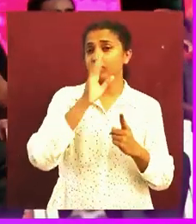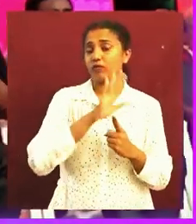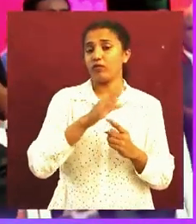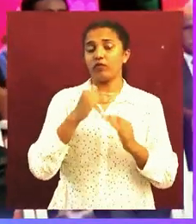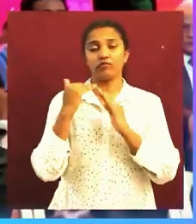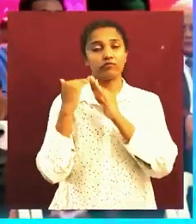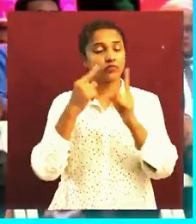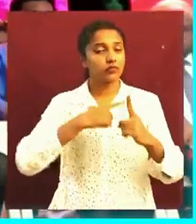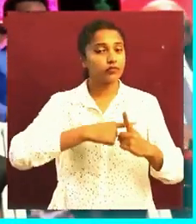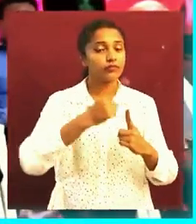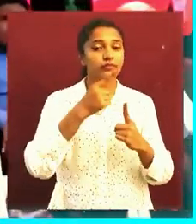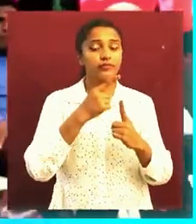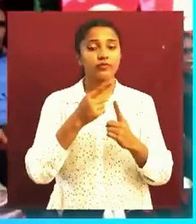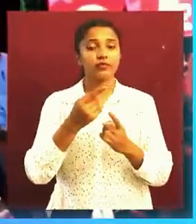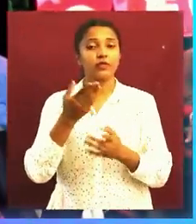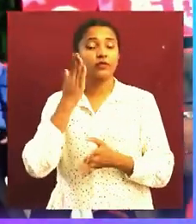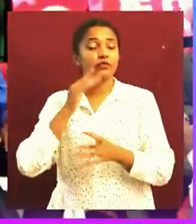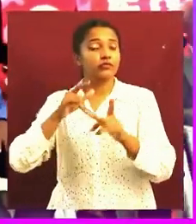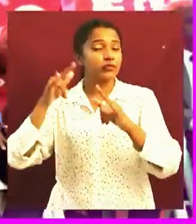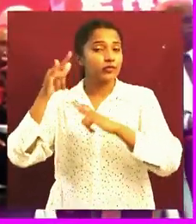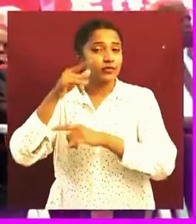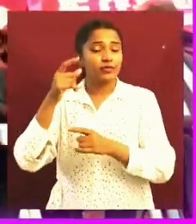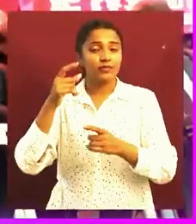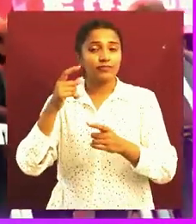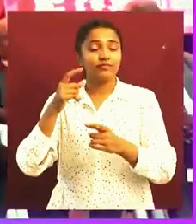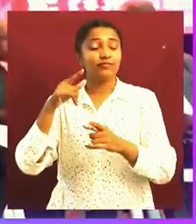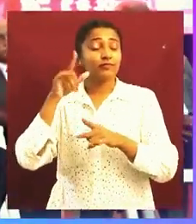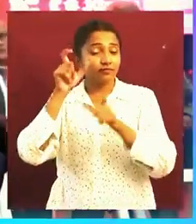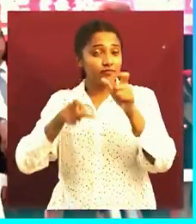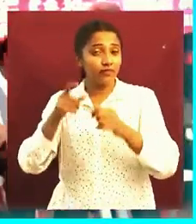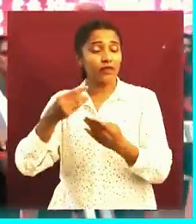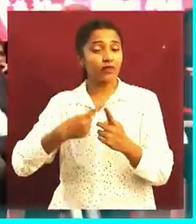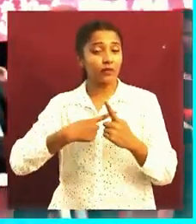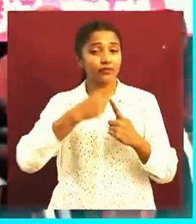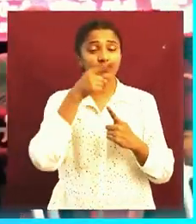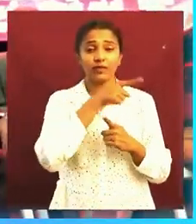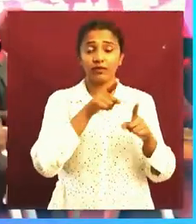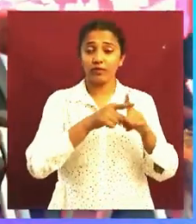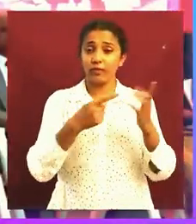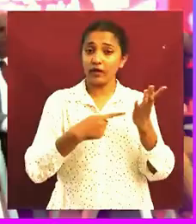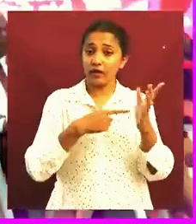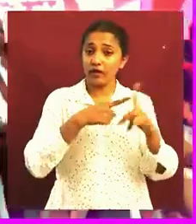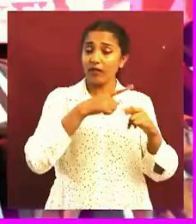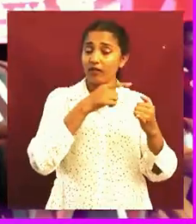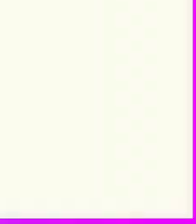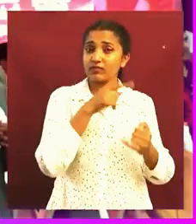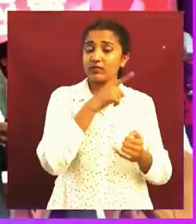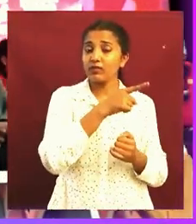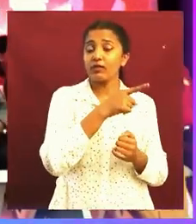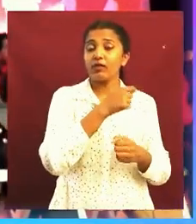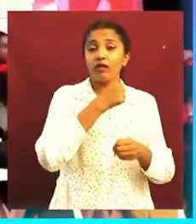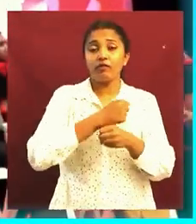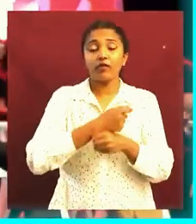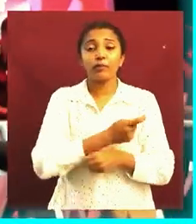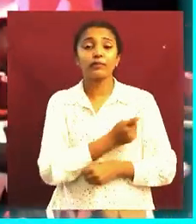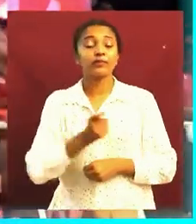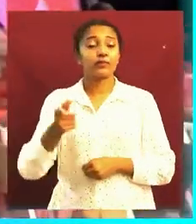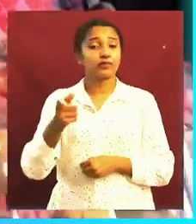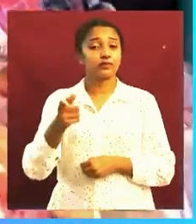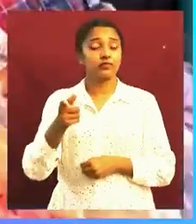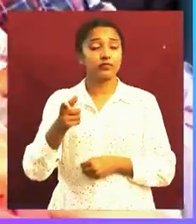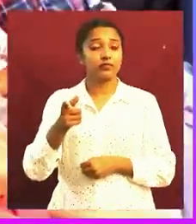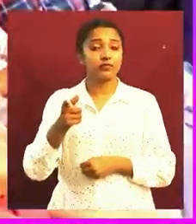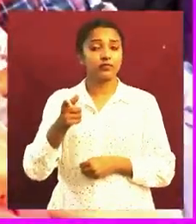කරන්න ඕන ඔවුන් සංචාර කර්මාන්තය දියුණු කරන්න ඕන ඒතකොට තමයි ඒකේ බද්දක් හරිද ආණ්ඩුවට ආදායම එන්නේ ආණ්ඩුව හෝටල් දාන්න එන්නේ